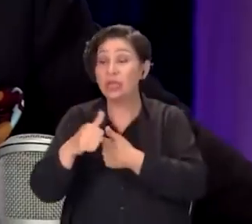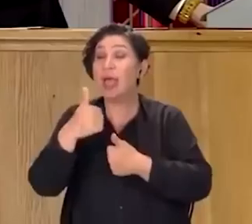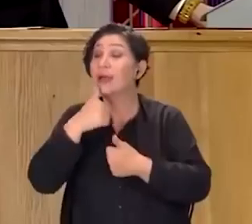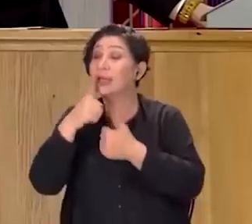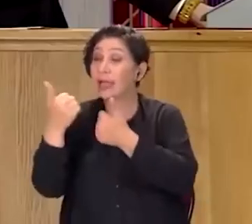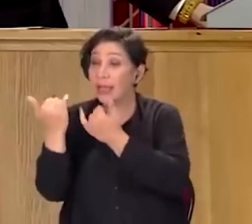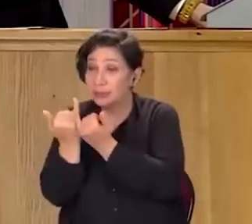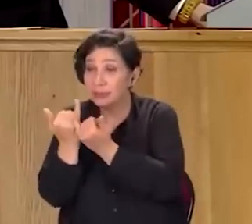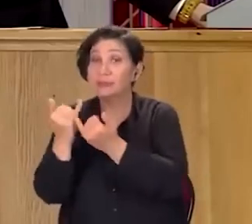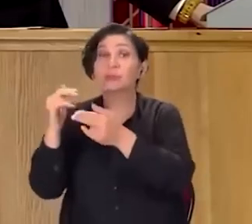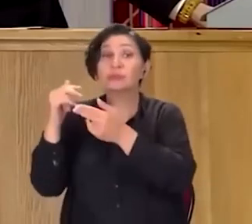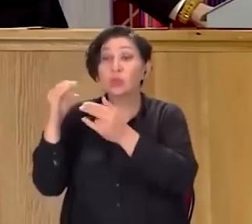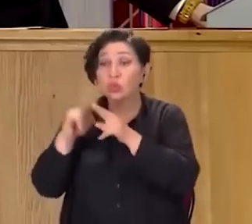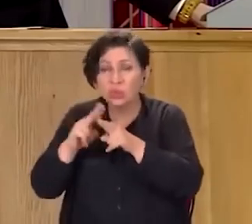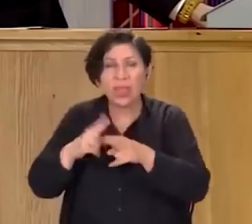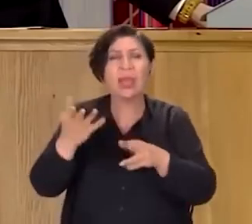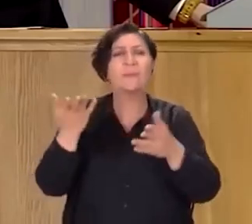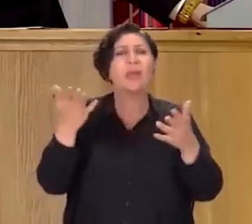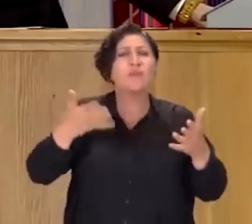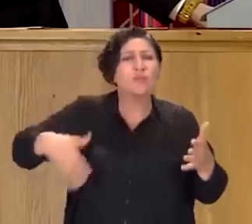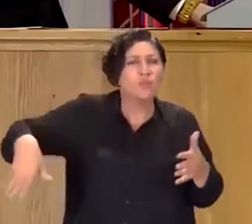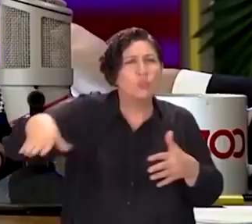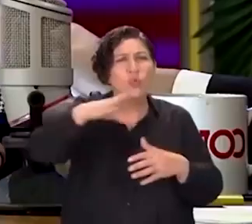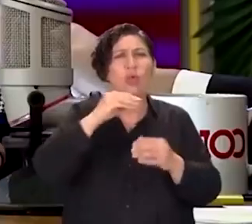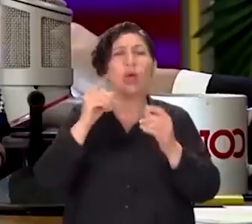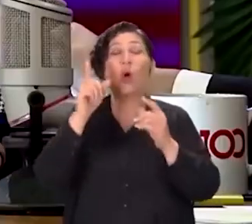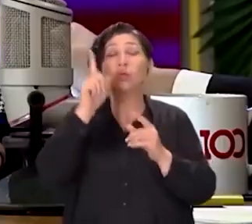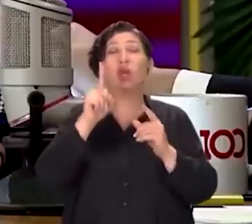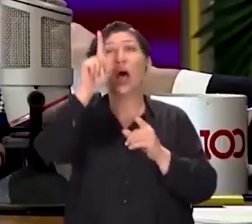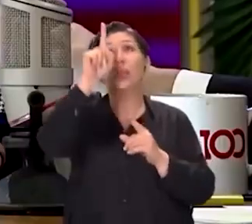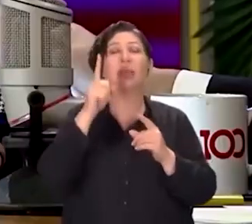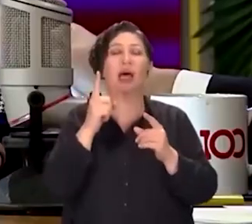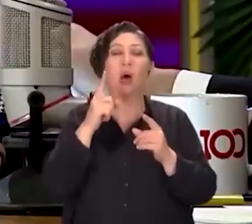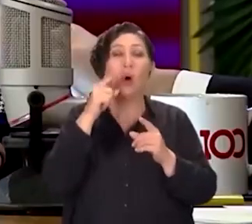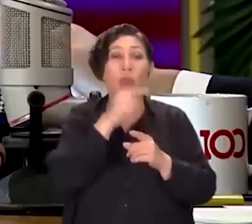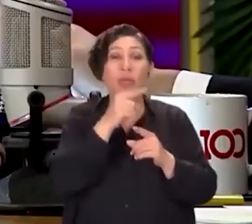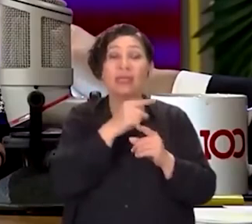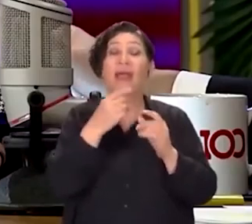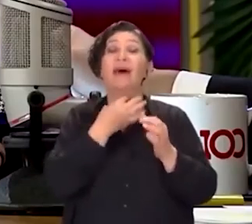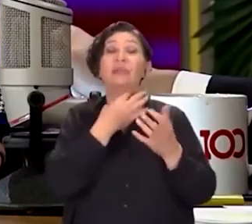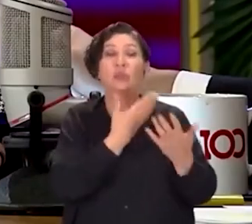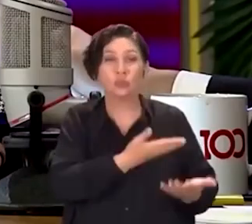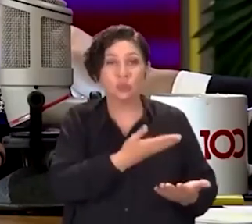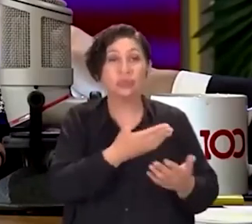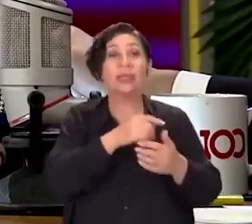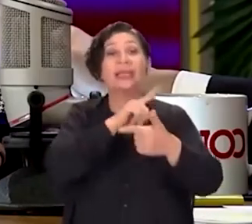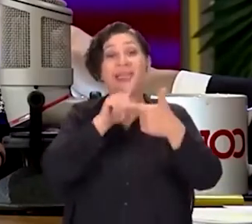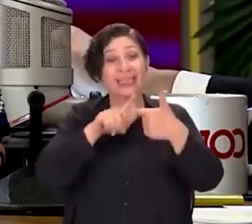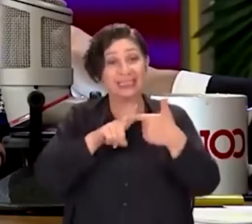kardeşim, eşi, kuzenlerim, bütün sülale. Önce Allah onlardan razı olsun. Bir